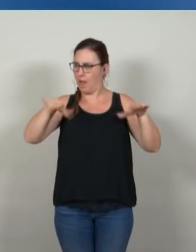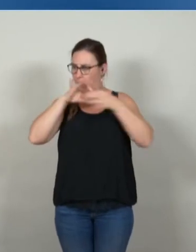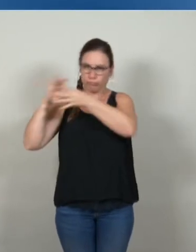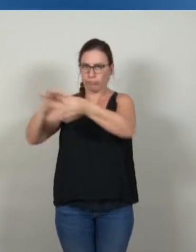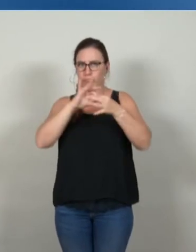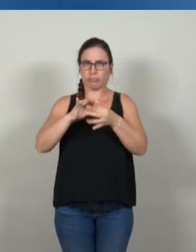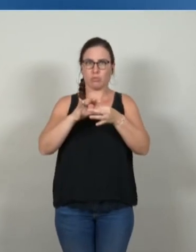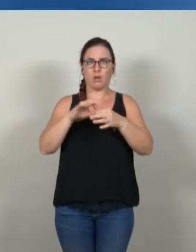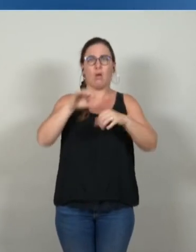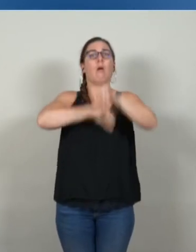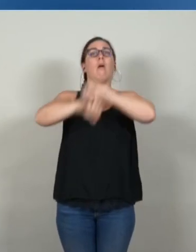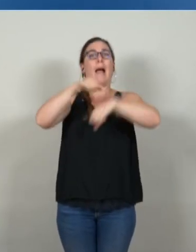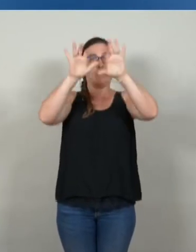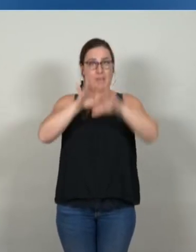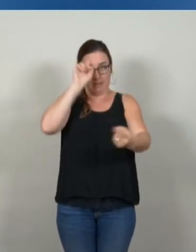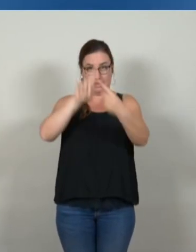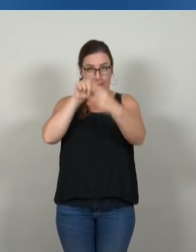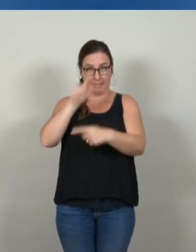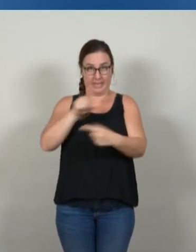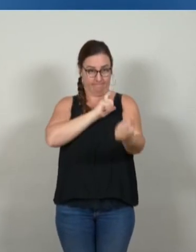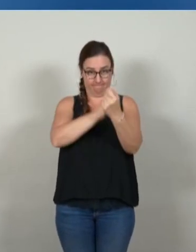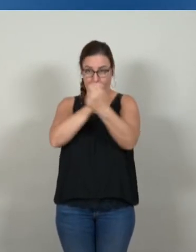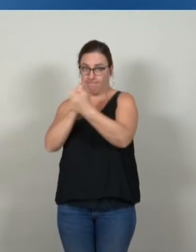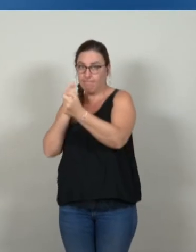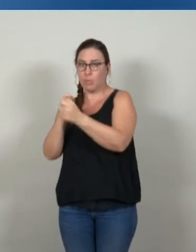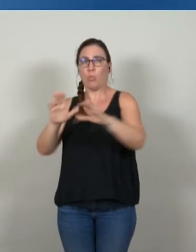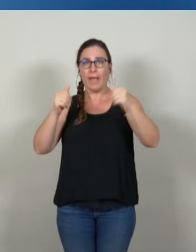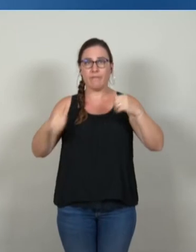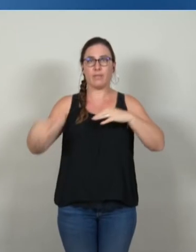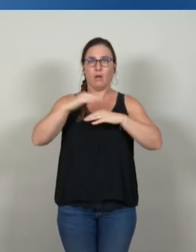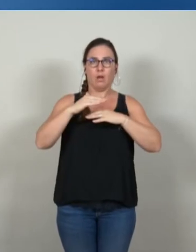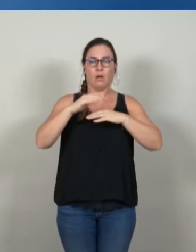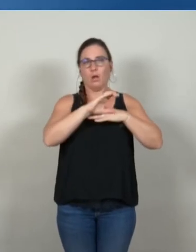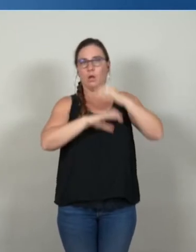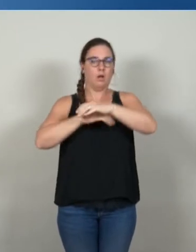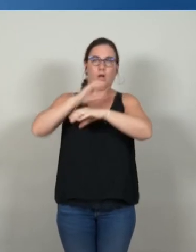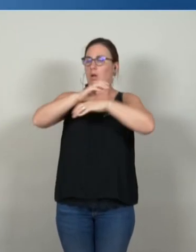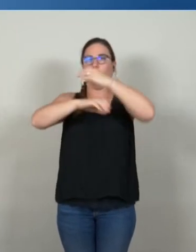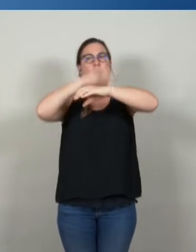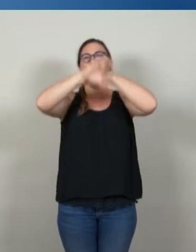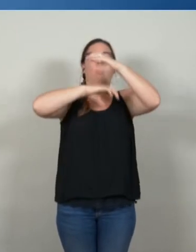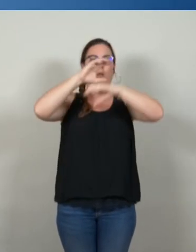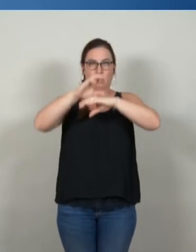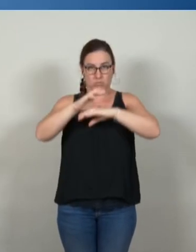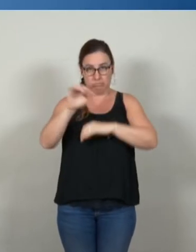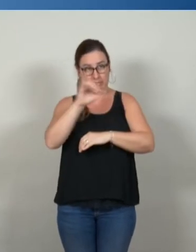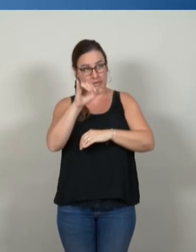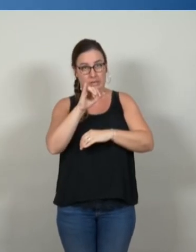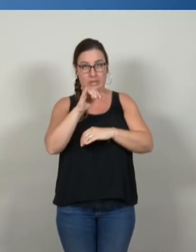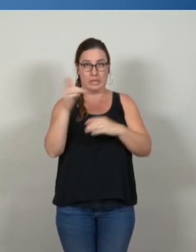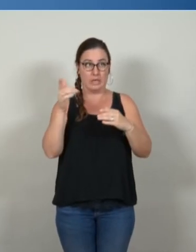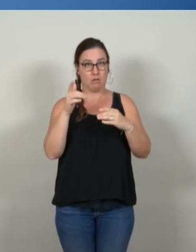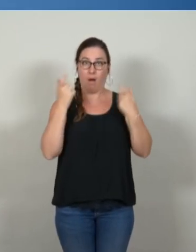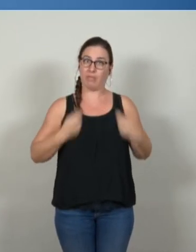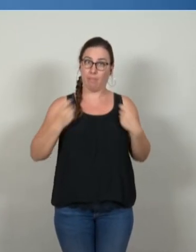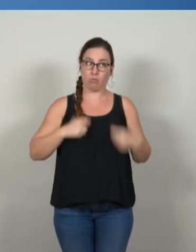l'administration dans cette transversalité pour éviter l'empilement et l'accroissement qui fait que ce sont les grenoblois qui paient la